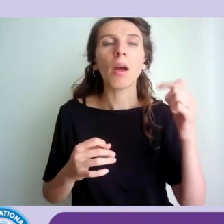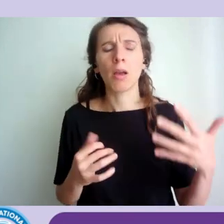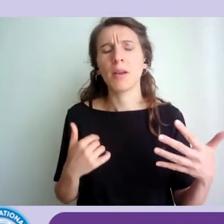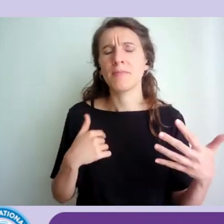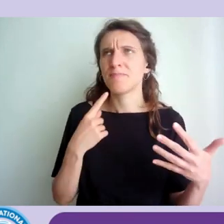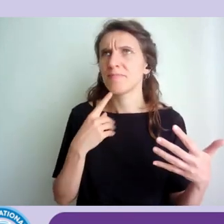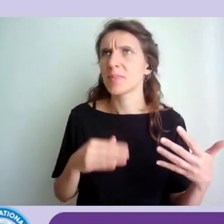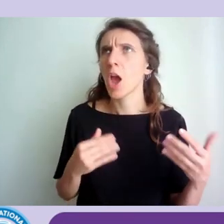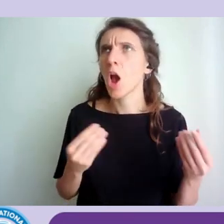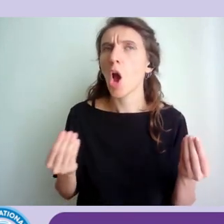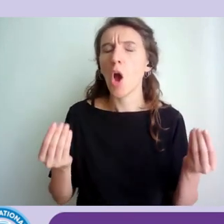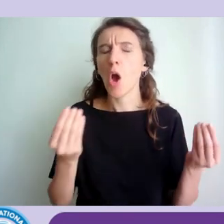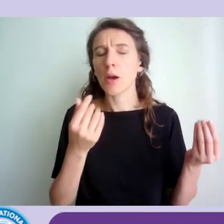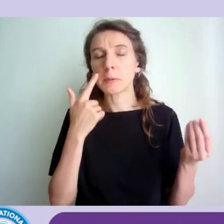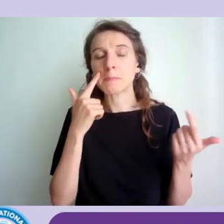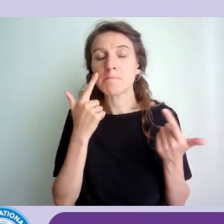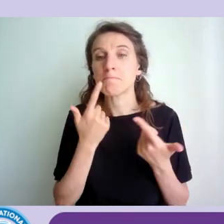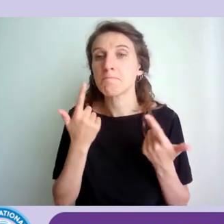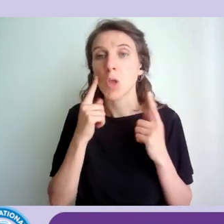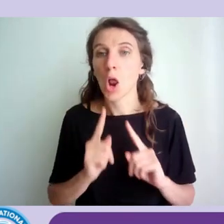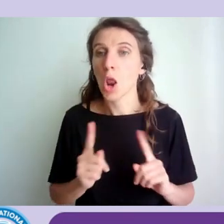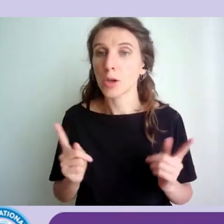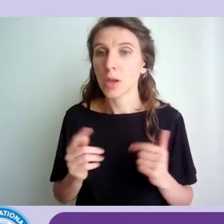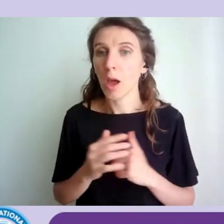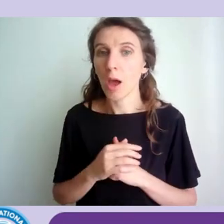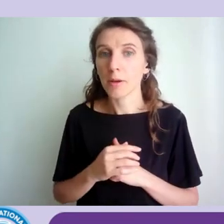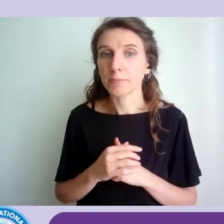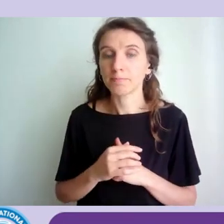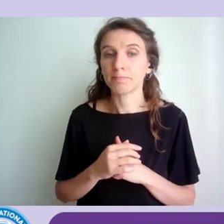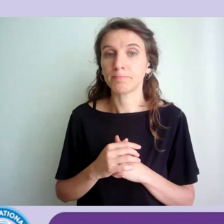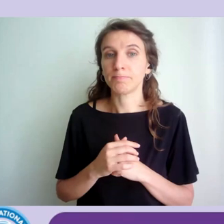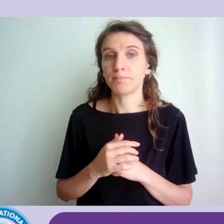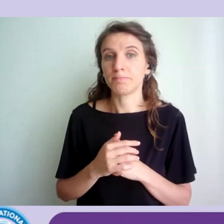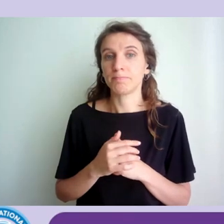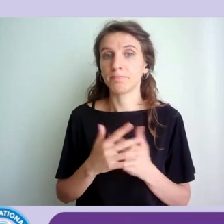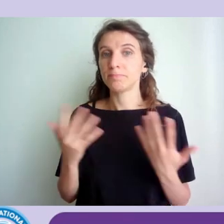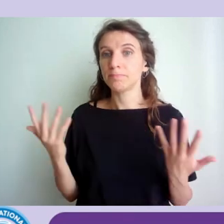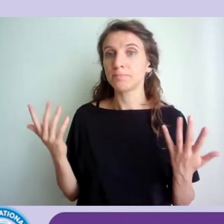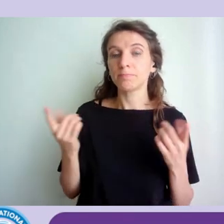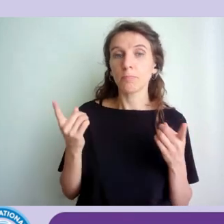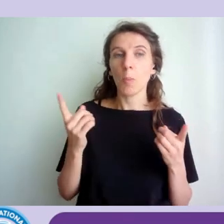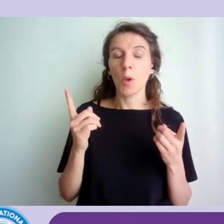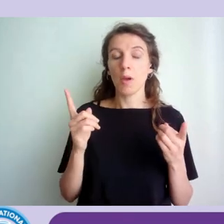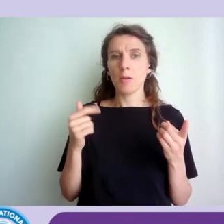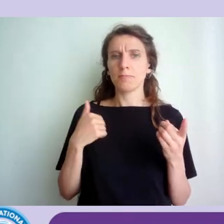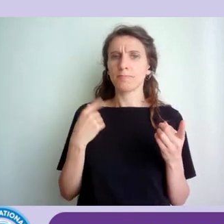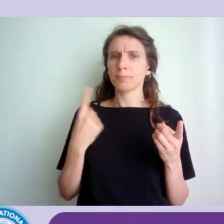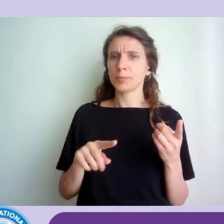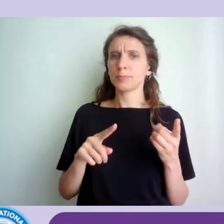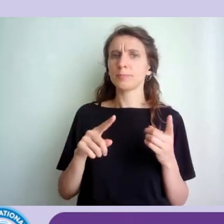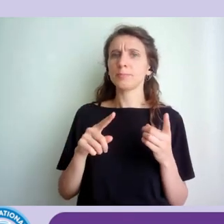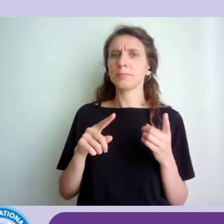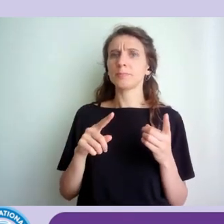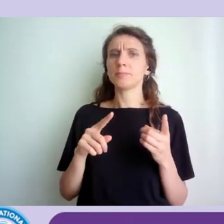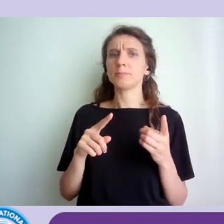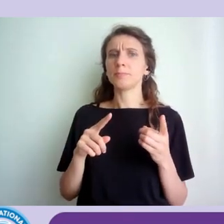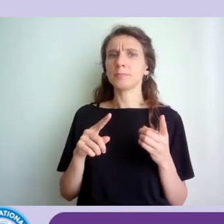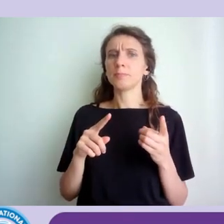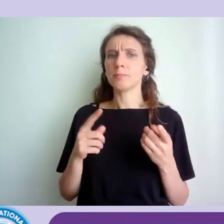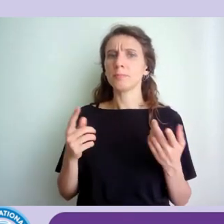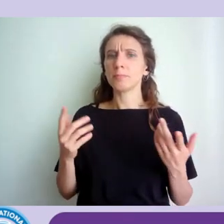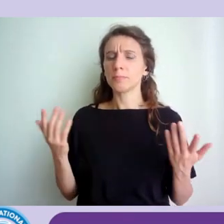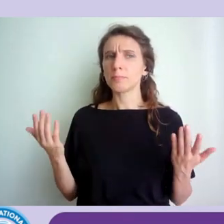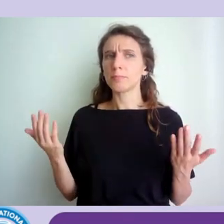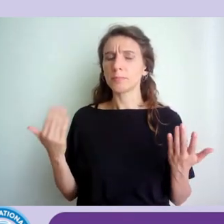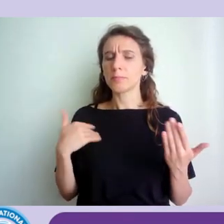perde nel ci si perde nel nel navigare la pagina stessa cioè l'utente potrebbe essere in qualche